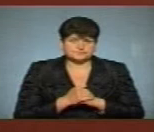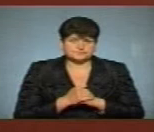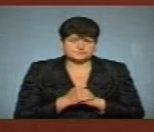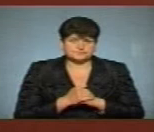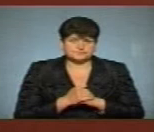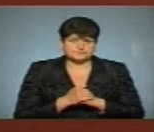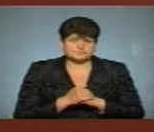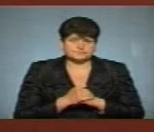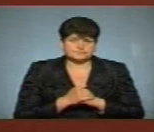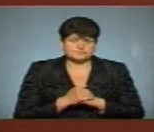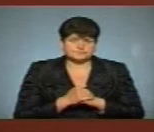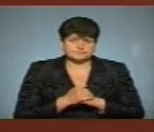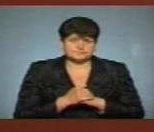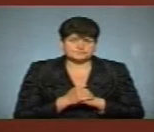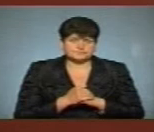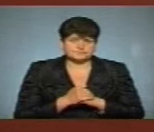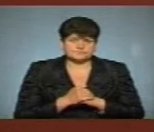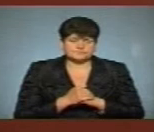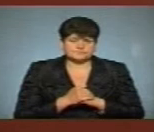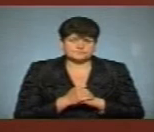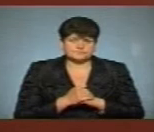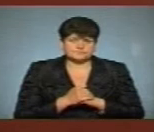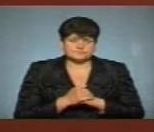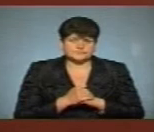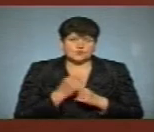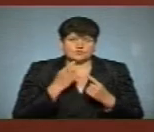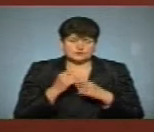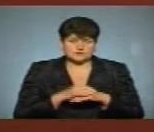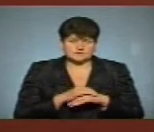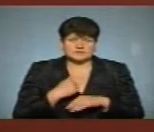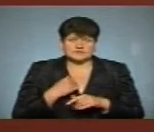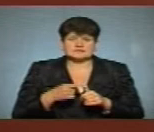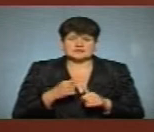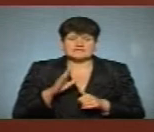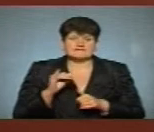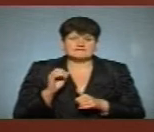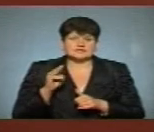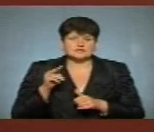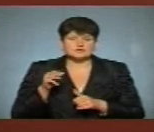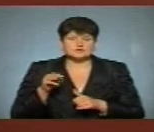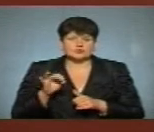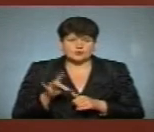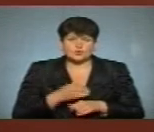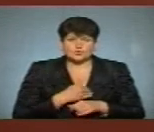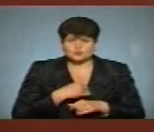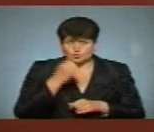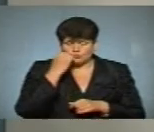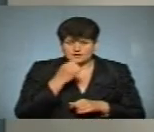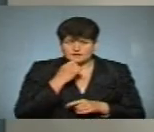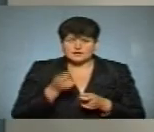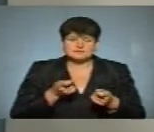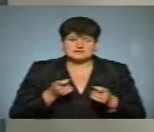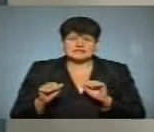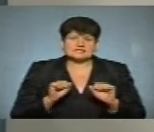Так. Говоріть, будь ласка. Мене звати Віктор, хотів би подякувати адміністрації